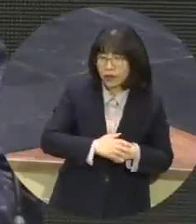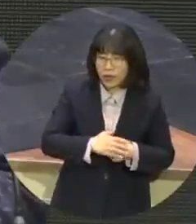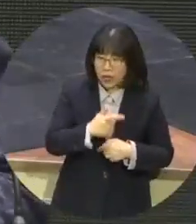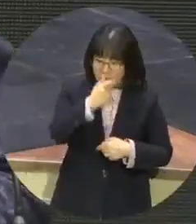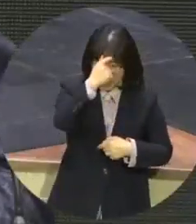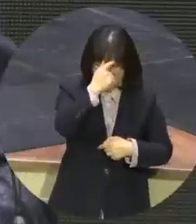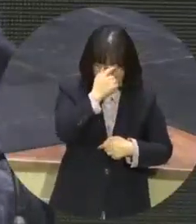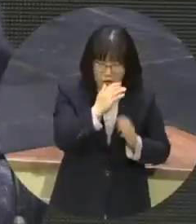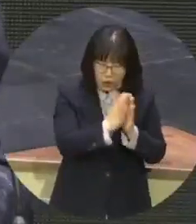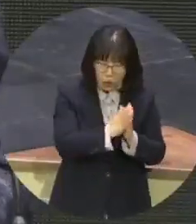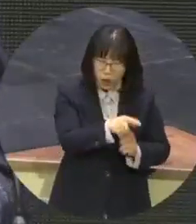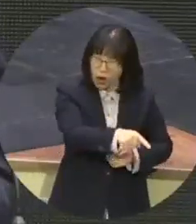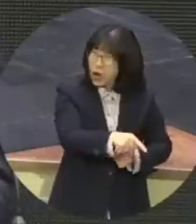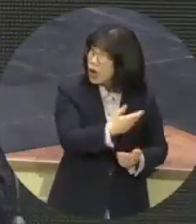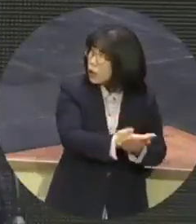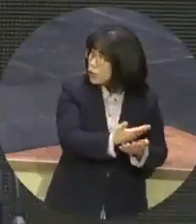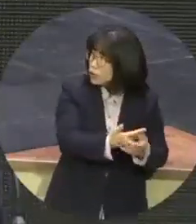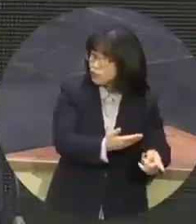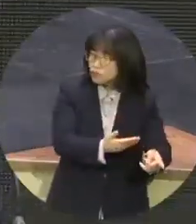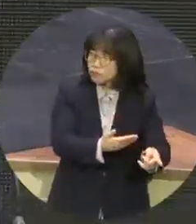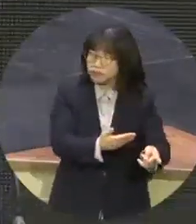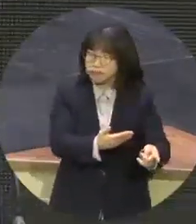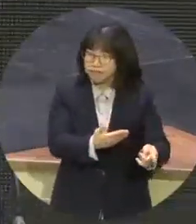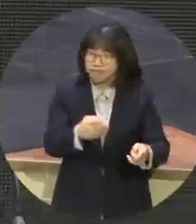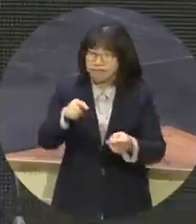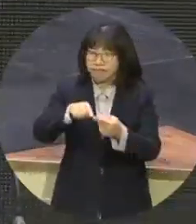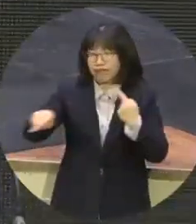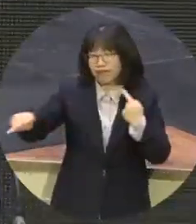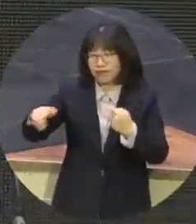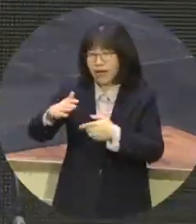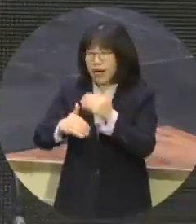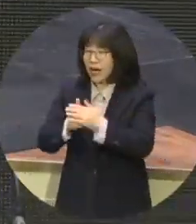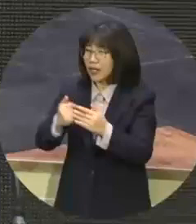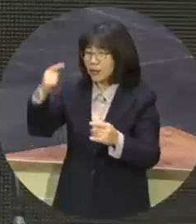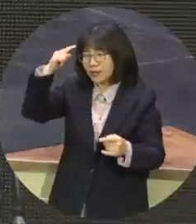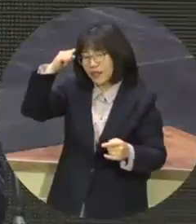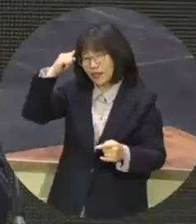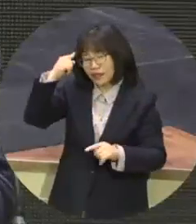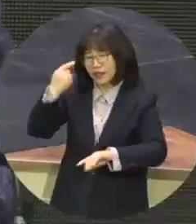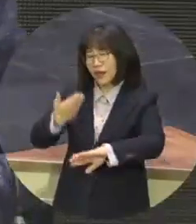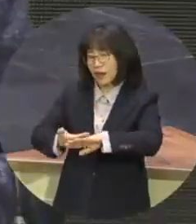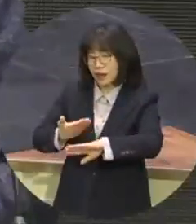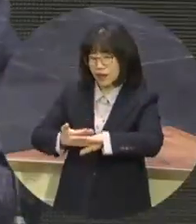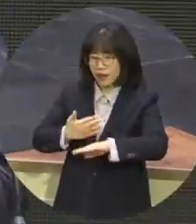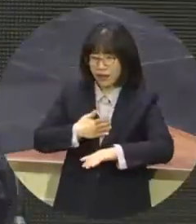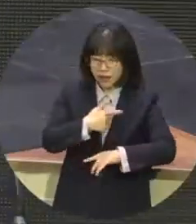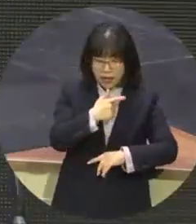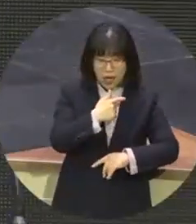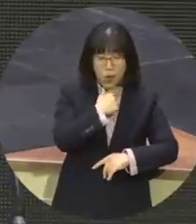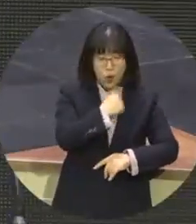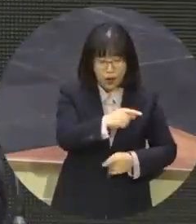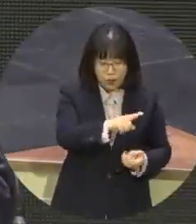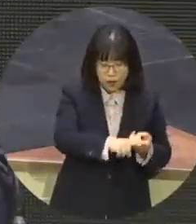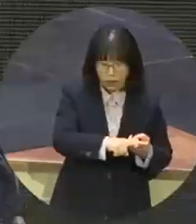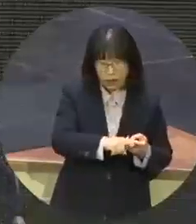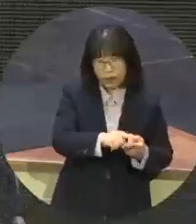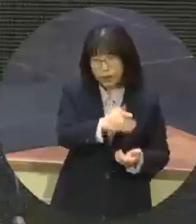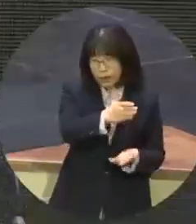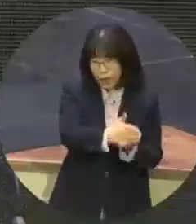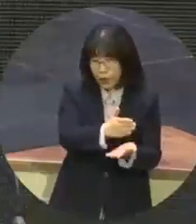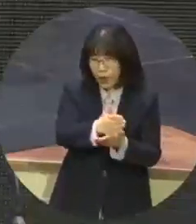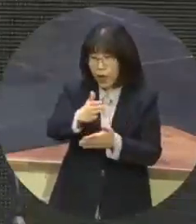소용없더라. 그렇죠. 하나님 원하는 대로 기도 안 했기 때문에 하나님이 원하신 대로 하나님의 절대 계획을